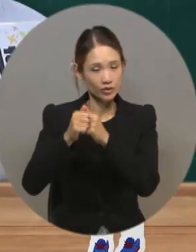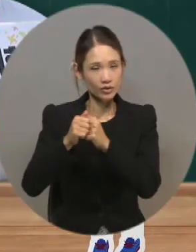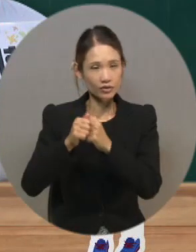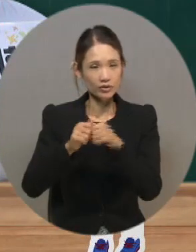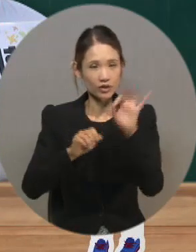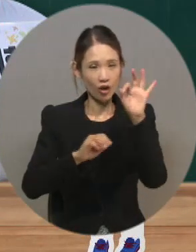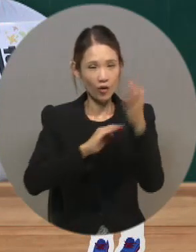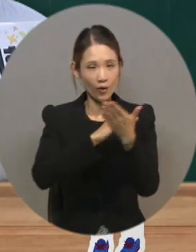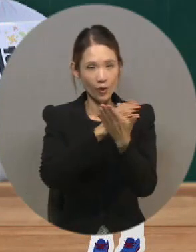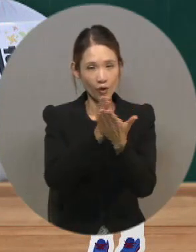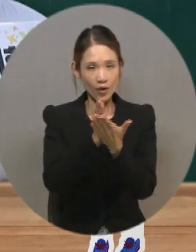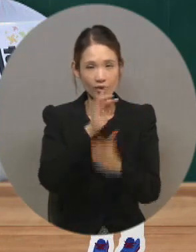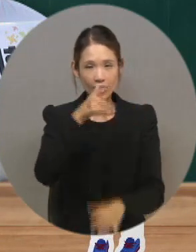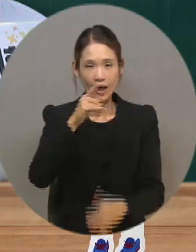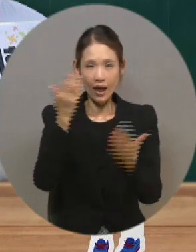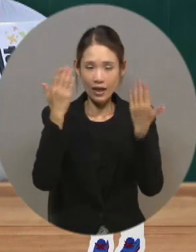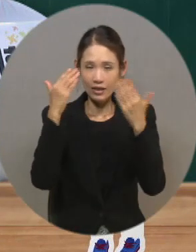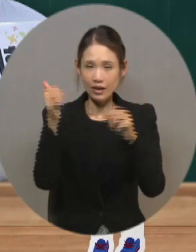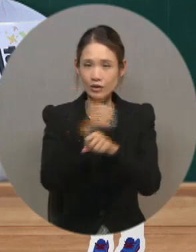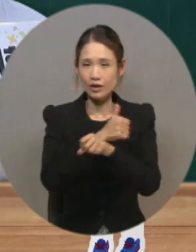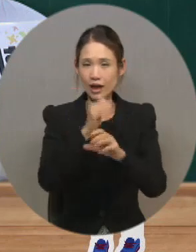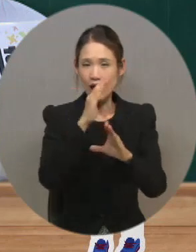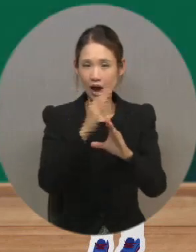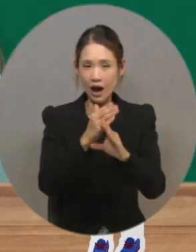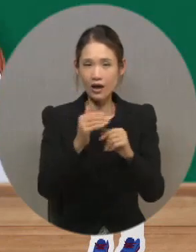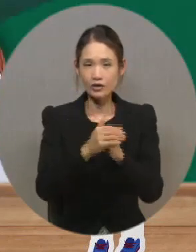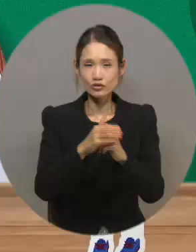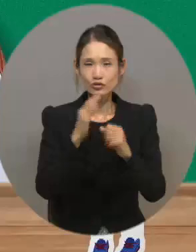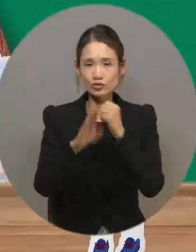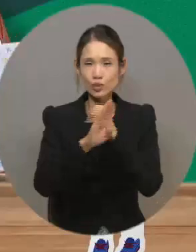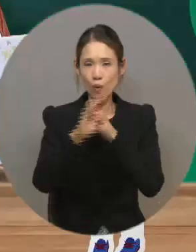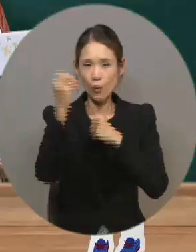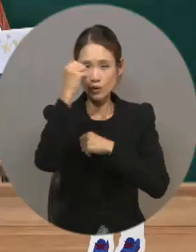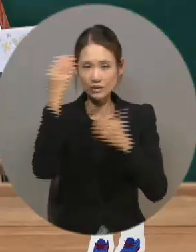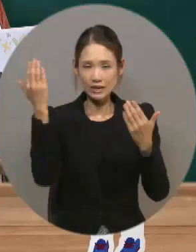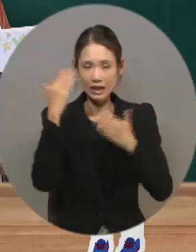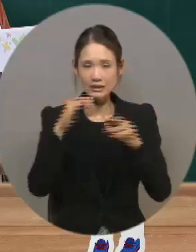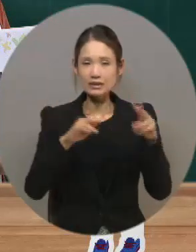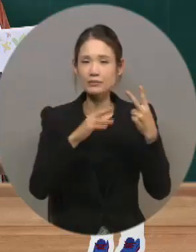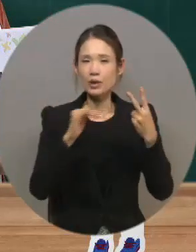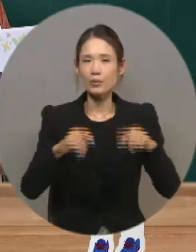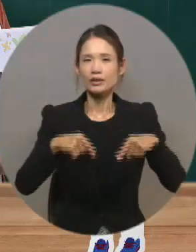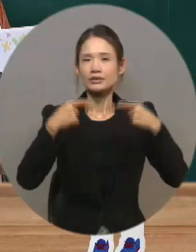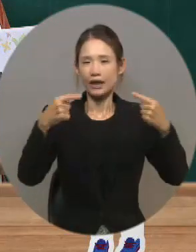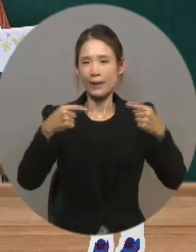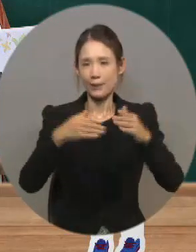10개의 탈북민 대안학교에 재학 중인 중고등학생 200여 명이 참여했습니다.